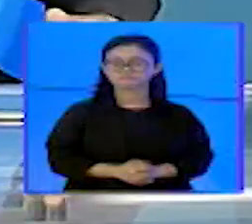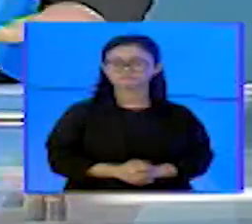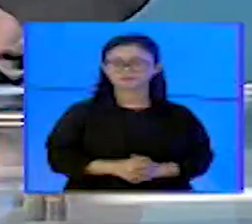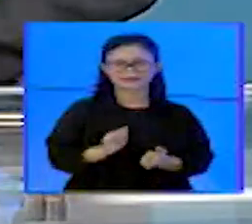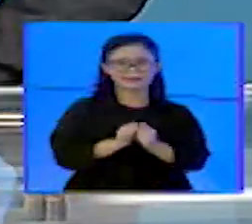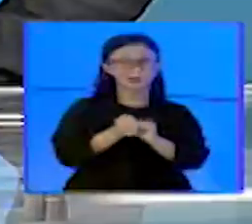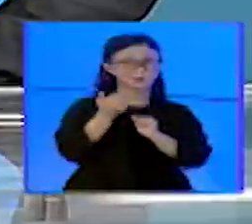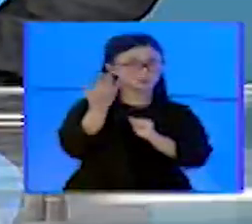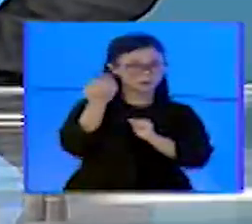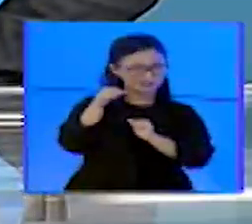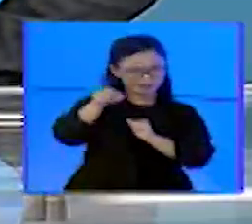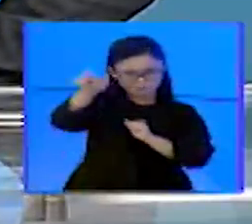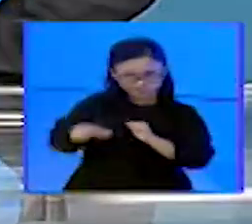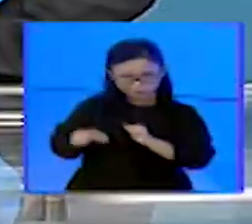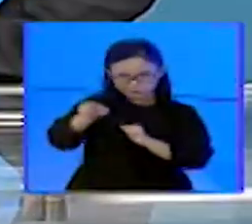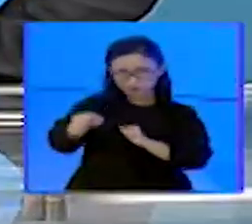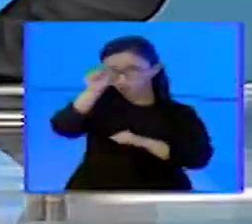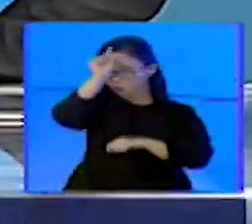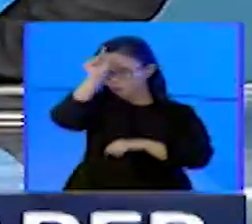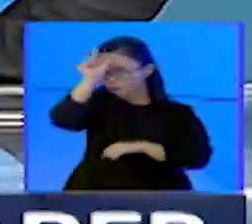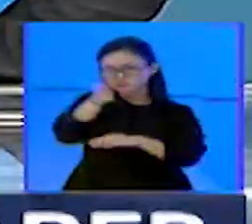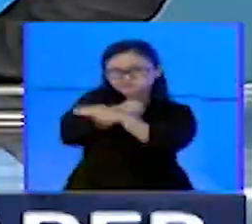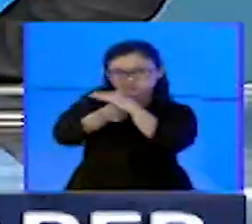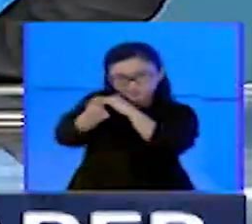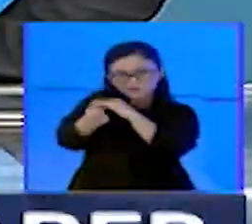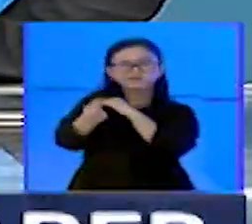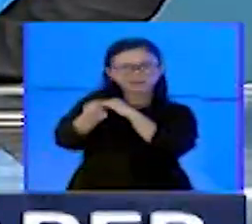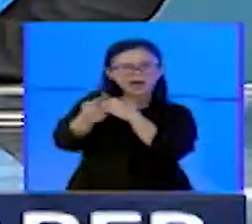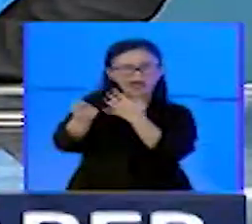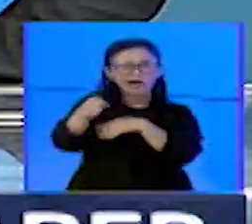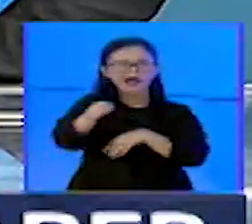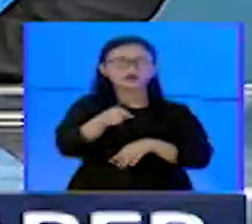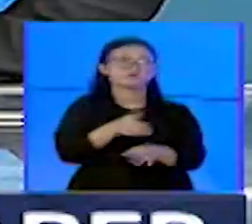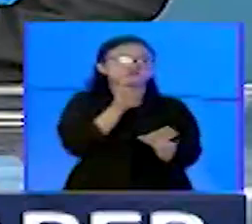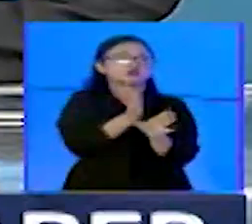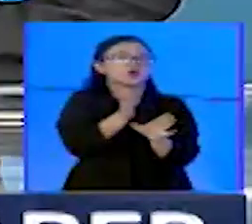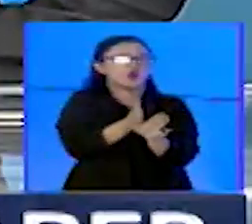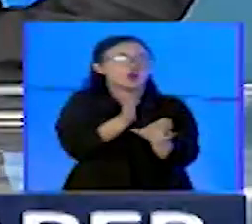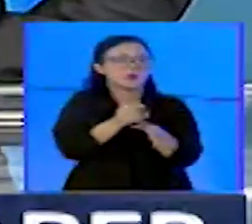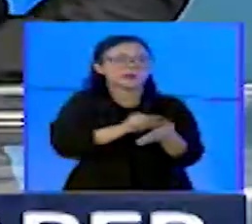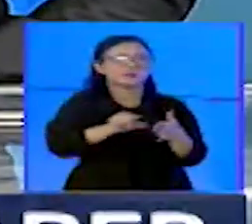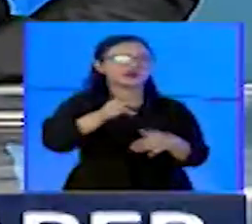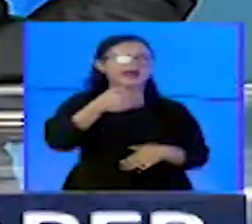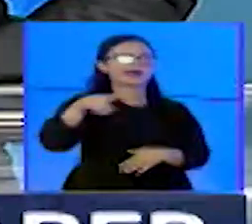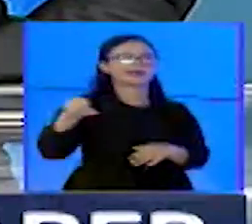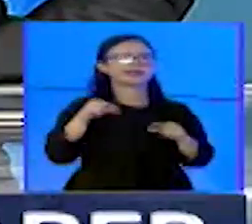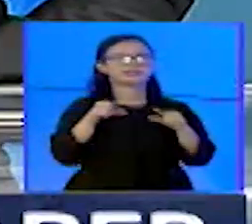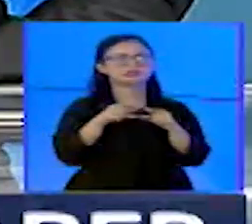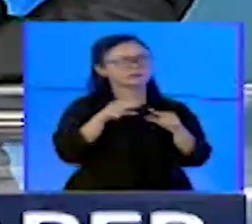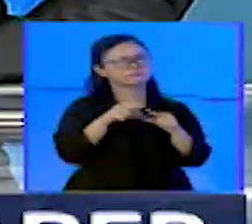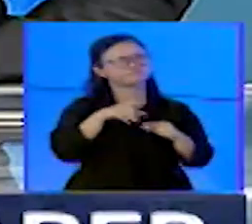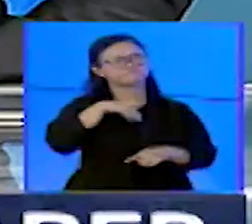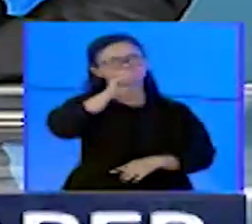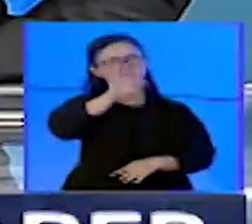terkait maraknya dugaan pelaku penusukan Syekh Ali Jaber mengalami gangguan jiwa pakar psikologi forensik Reza Indragiri angkat